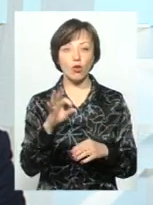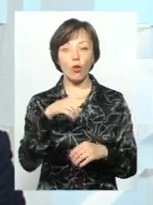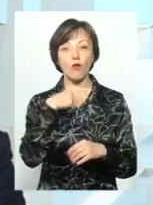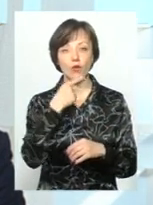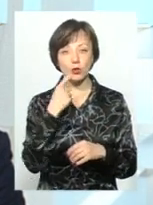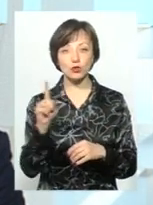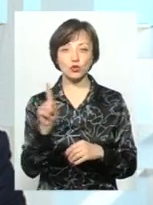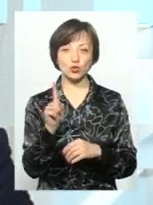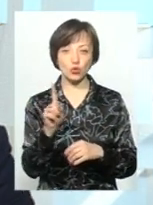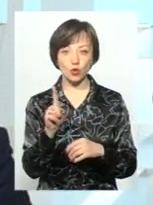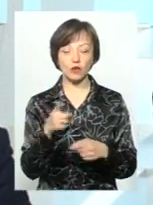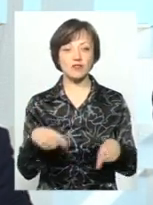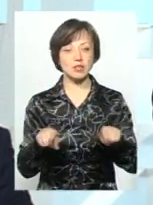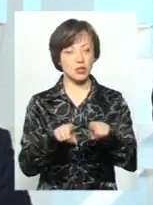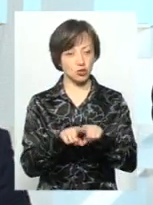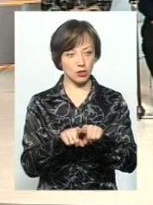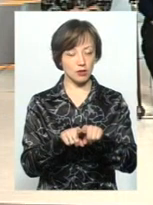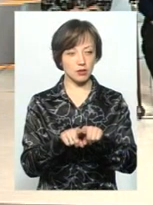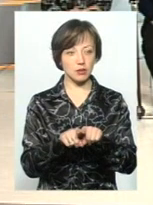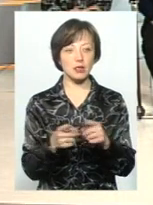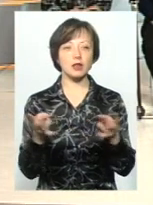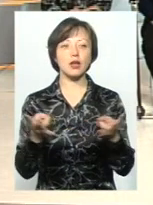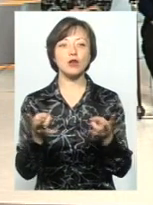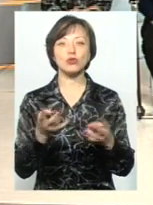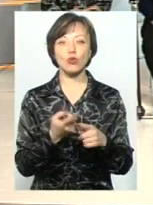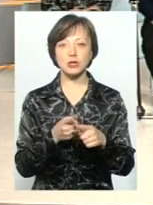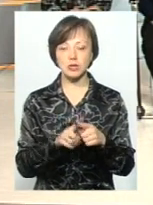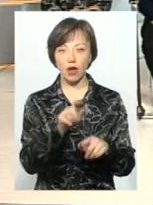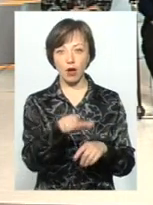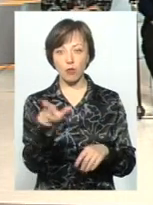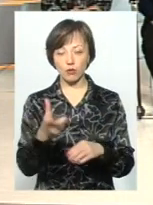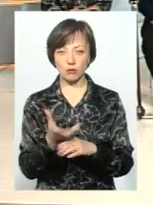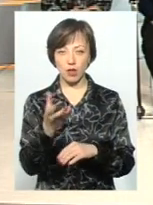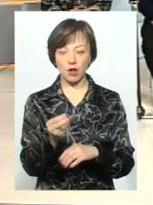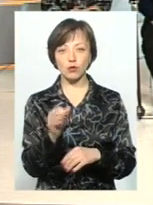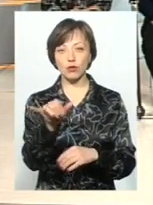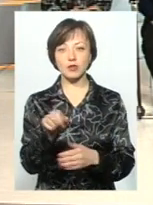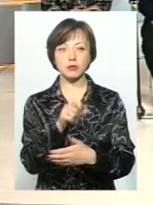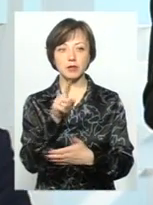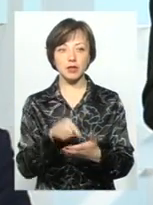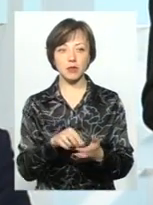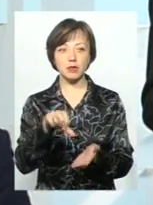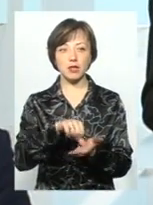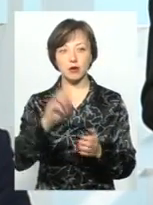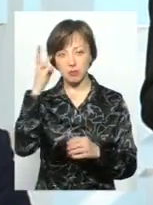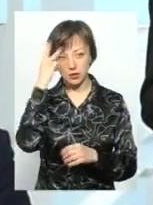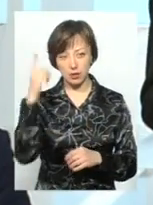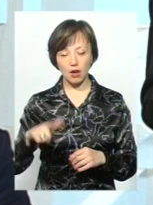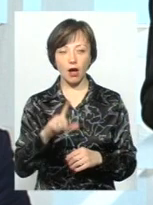що все ж таки, ну для чого ця абонентська плата? У мене до вас запитання, як представників